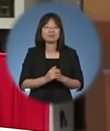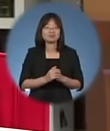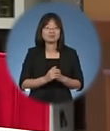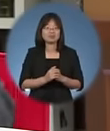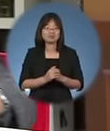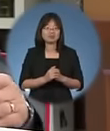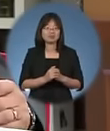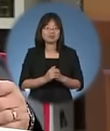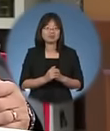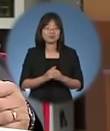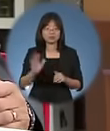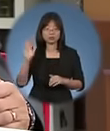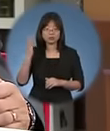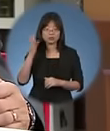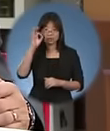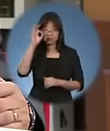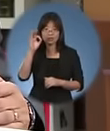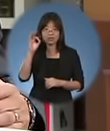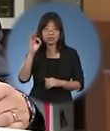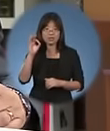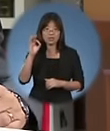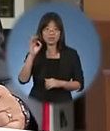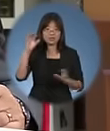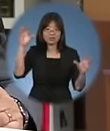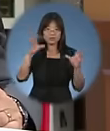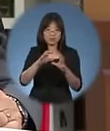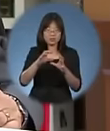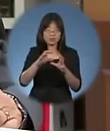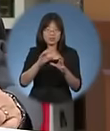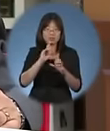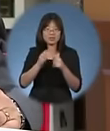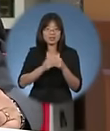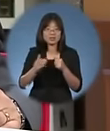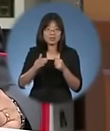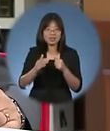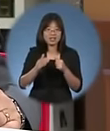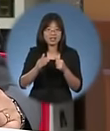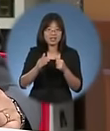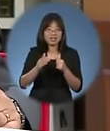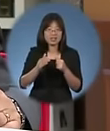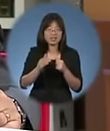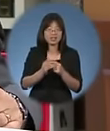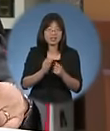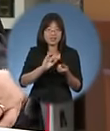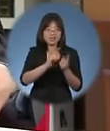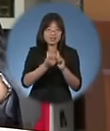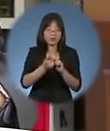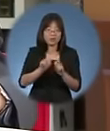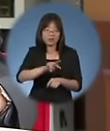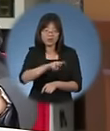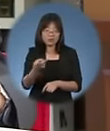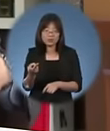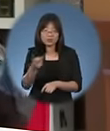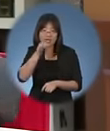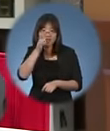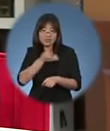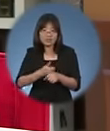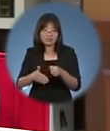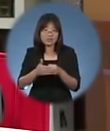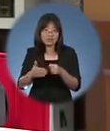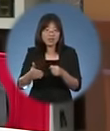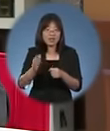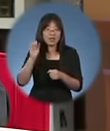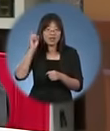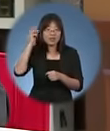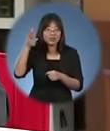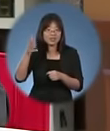예, 예, 무슨학과. 예. 근데 요즘에는요, 통섭, 예, 크로스오버. 다재 학문, 예, 뭐 이렇게. 예, 크로스오버. 그래서 요즘은 호텔